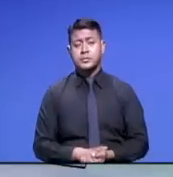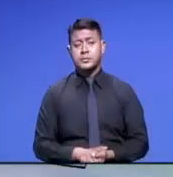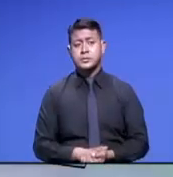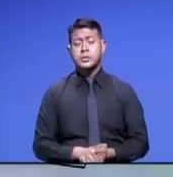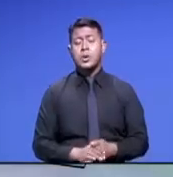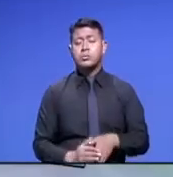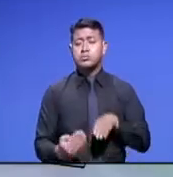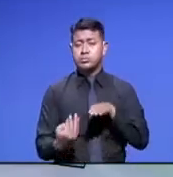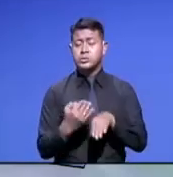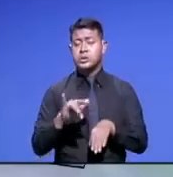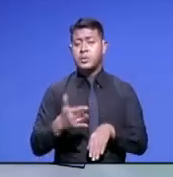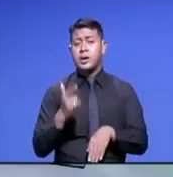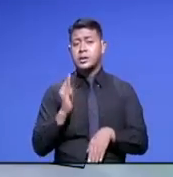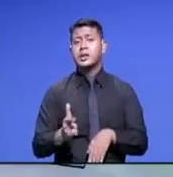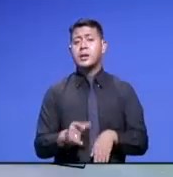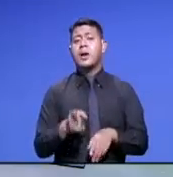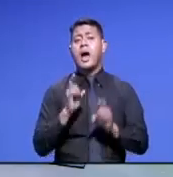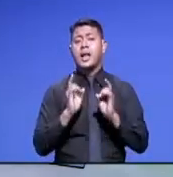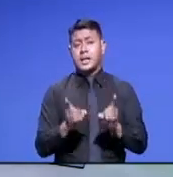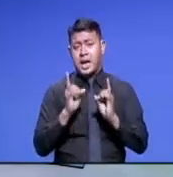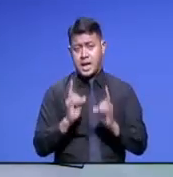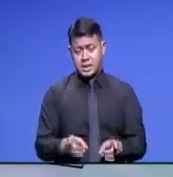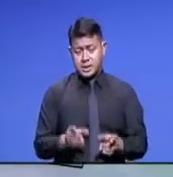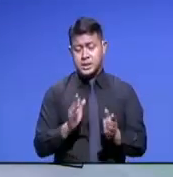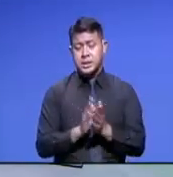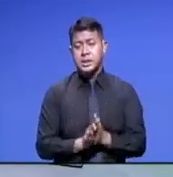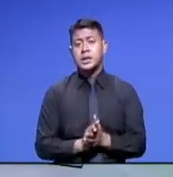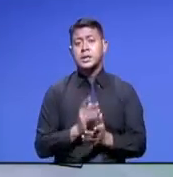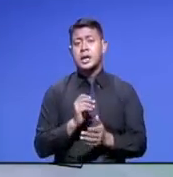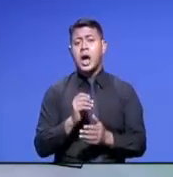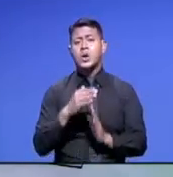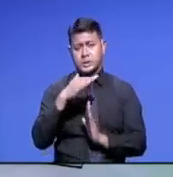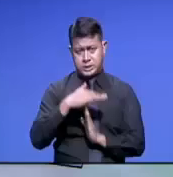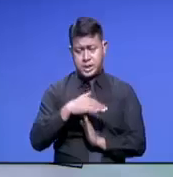meskipun ramai lancar tetap harus berhati-hati ya para pengendara dan bisa beristirahat di rest area yang